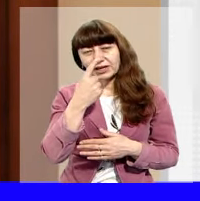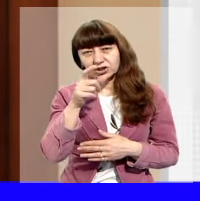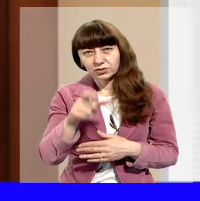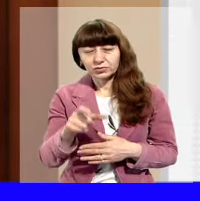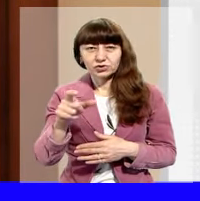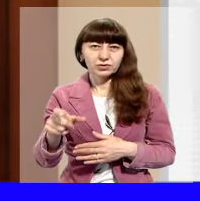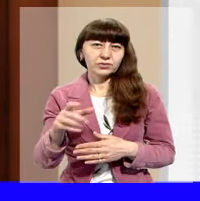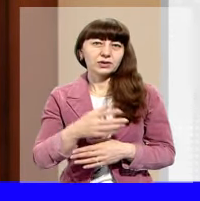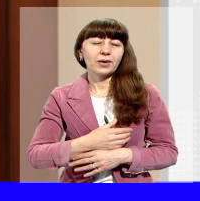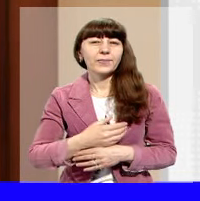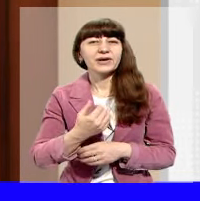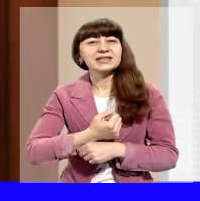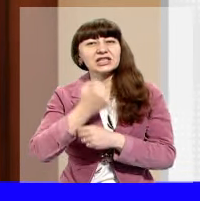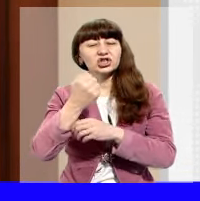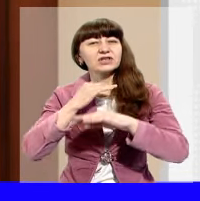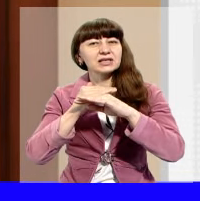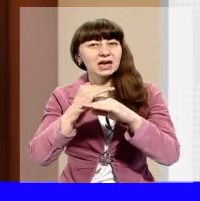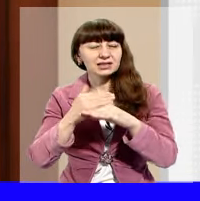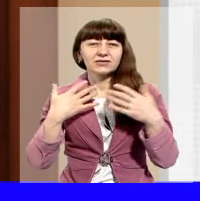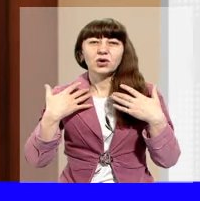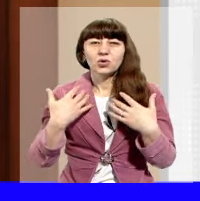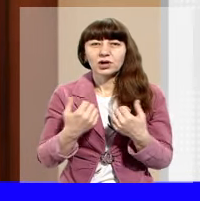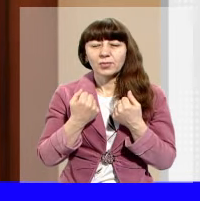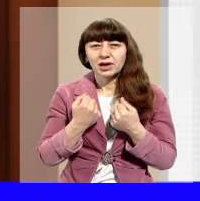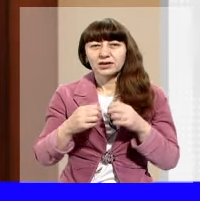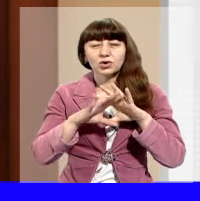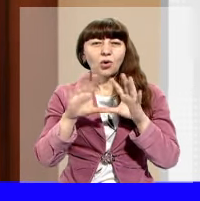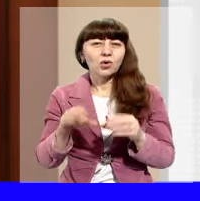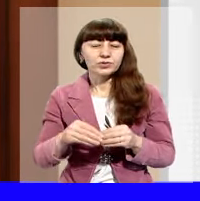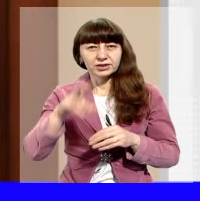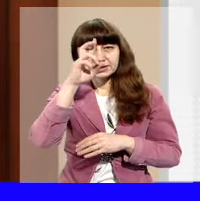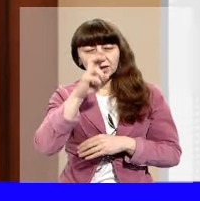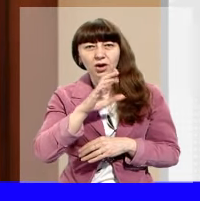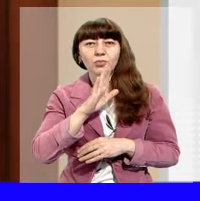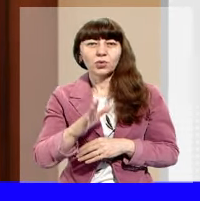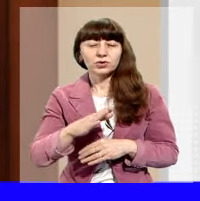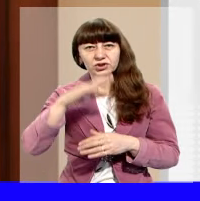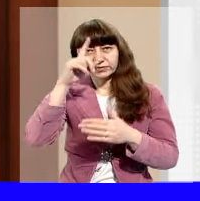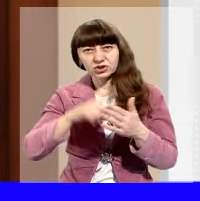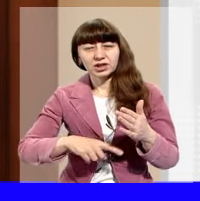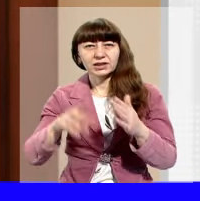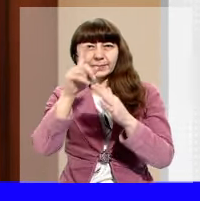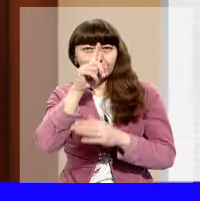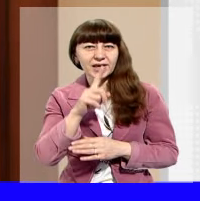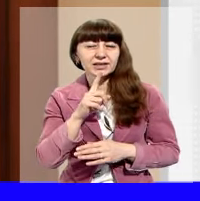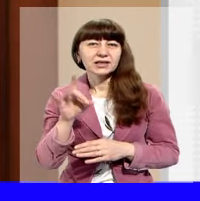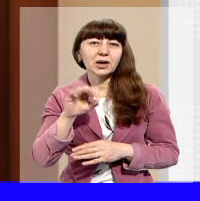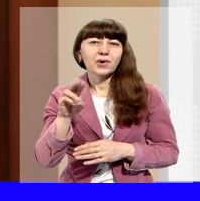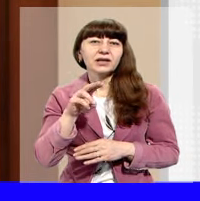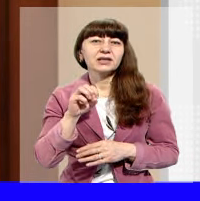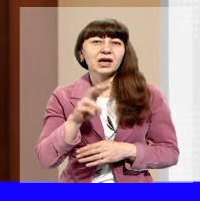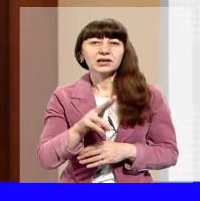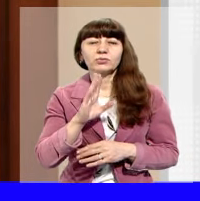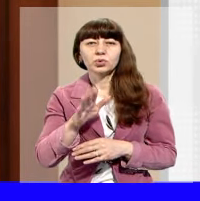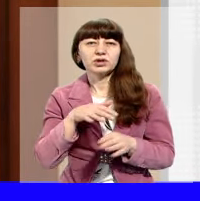айы тек жақсылыққа толы болсын. Әрбіріңізге дендеріңіздің саулығын, отбасыларыңыздың амандығын тілеймін. Әр бастаған